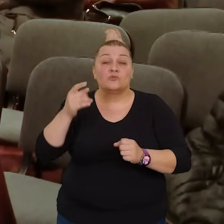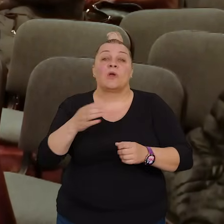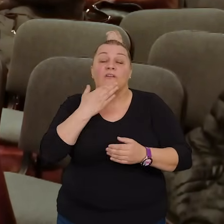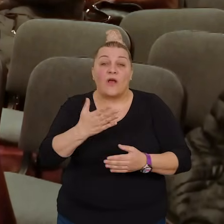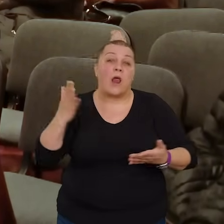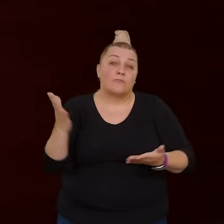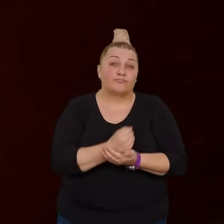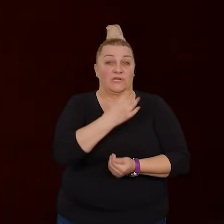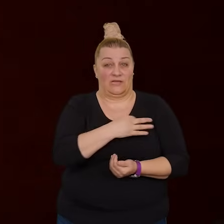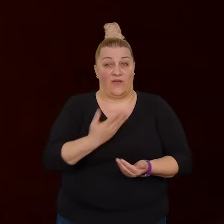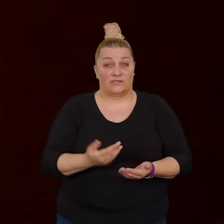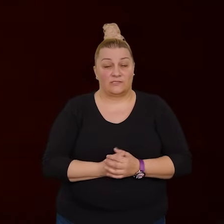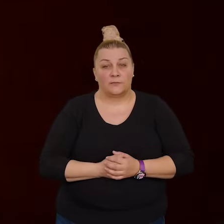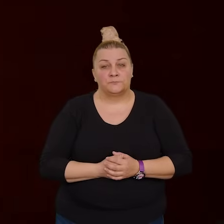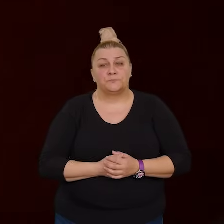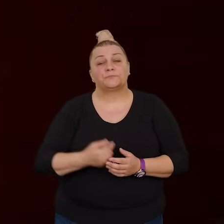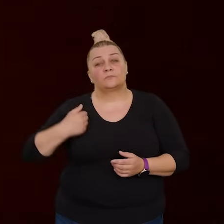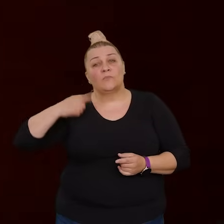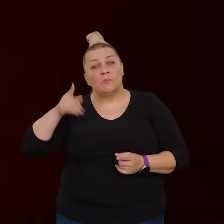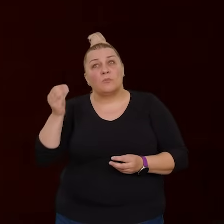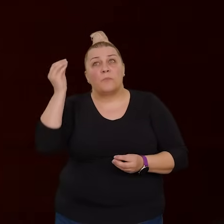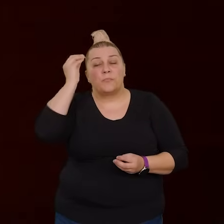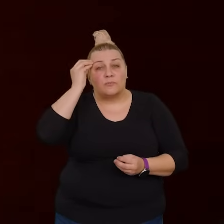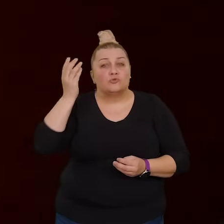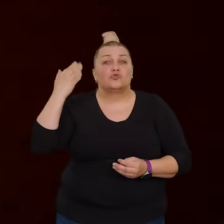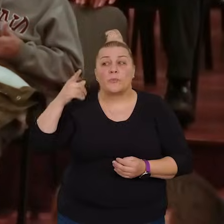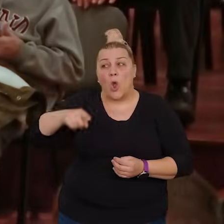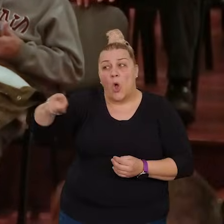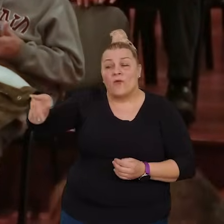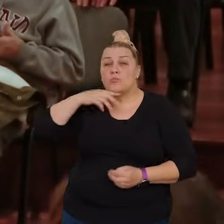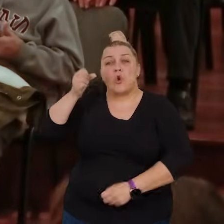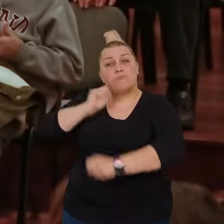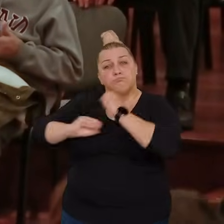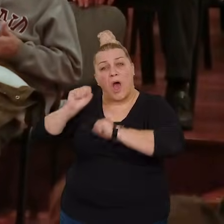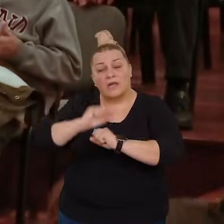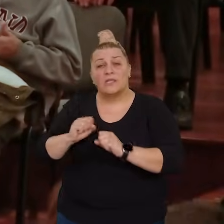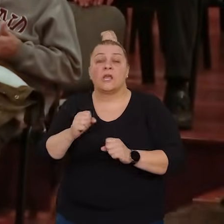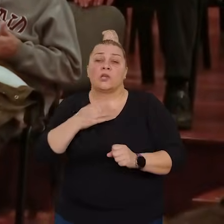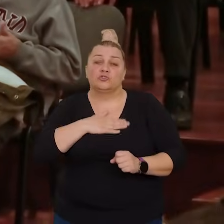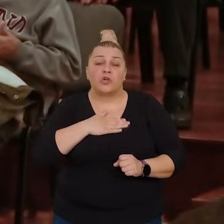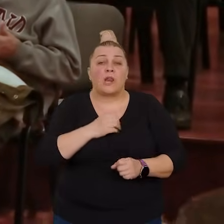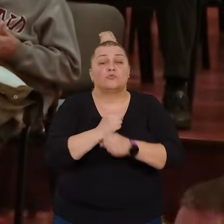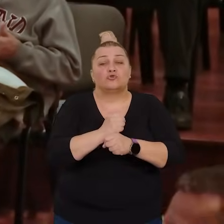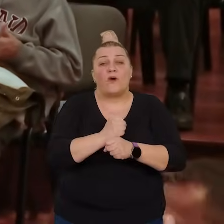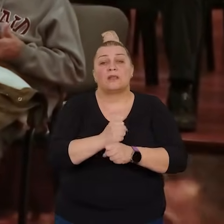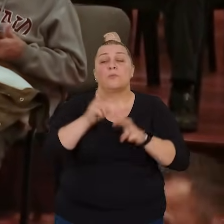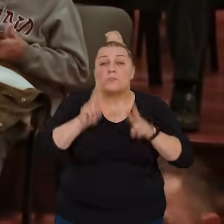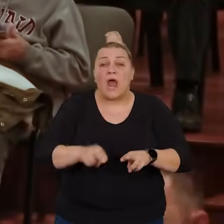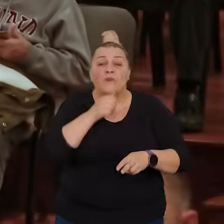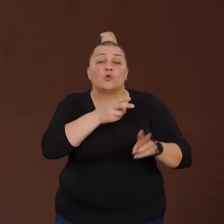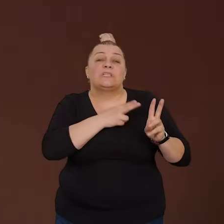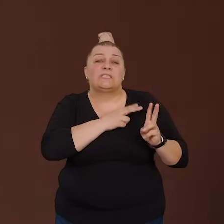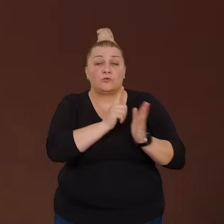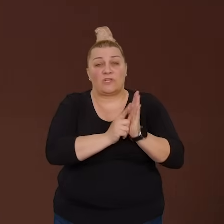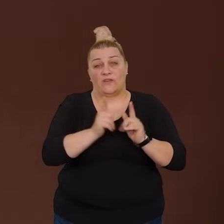svoje domovine. Učenjem iz prošlosti čuvamo uspomene na sve one koji su pretrpjeli neizrecive patnje i čvrsto stojimo u obrani pravde i istine